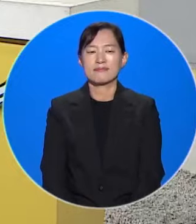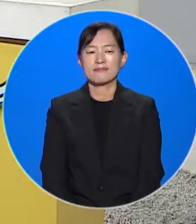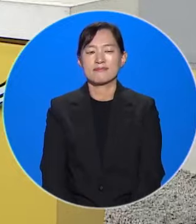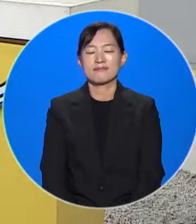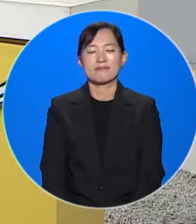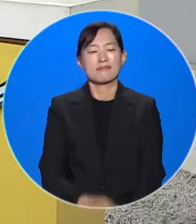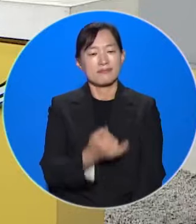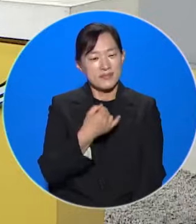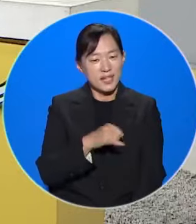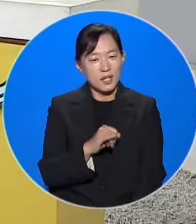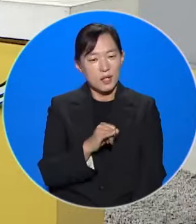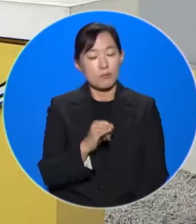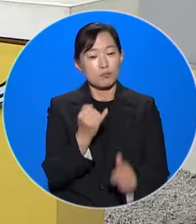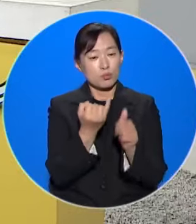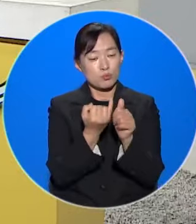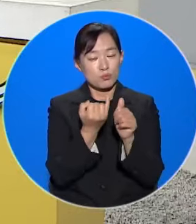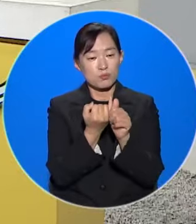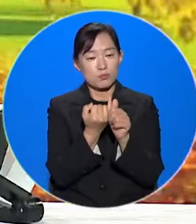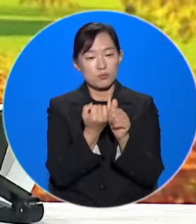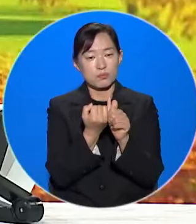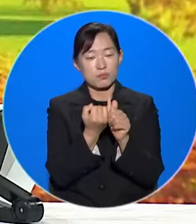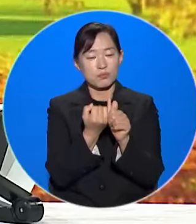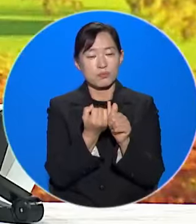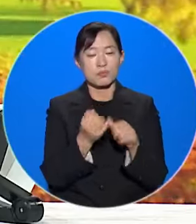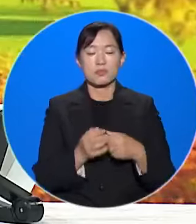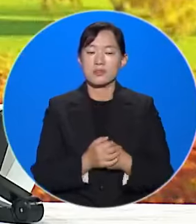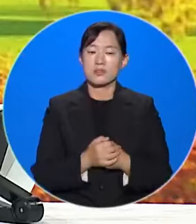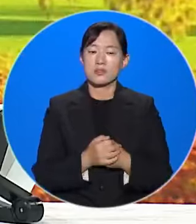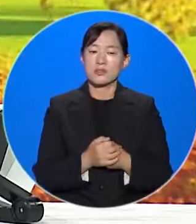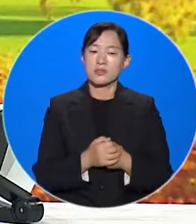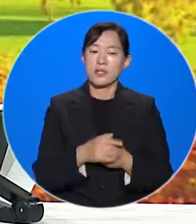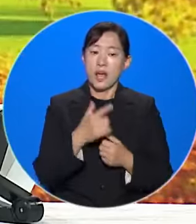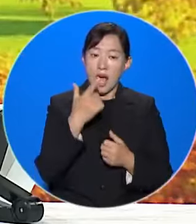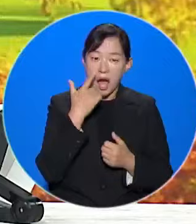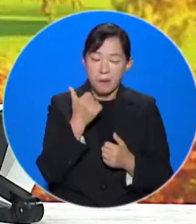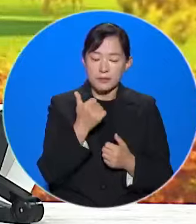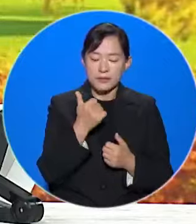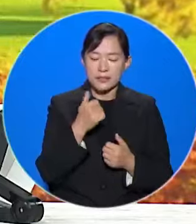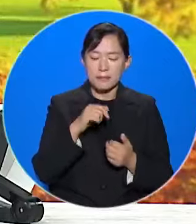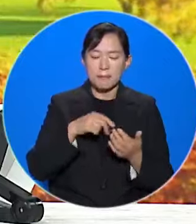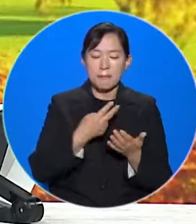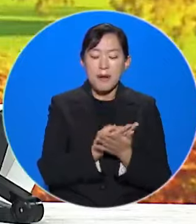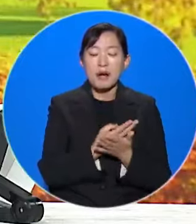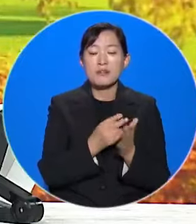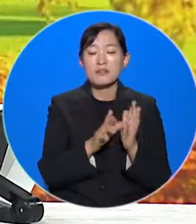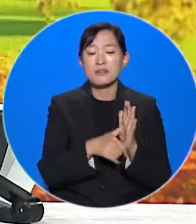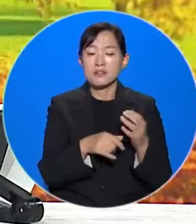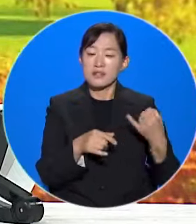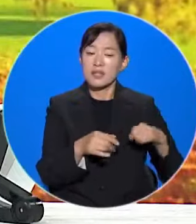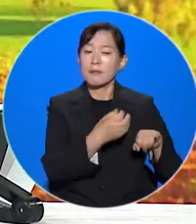네네. 우리 따님하고 어떻게 사위분은 조금 지금 그 아버지가 쓰러져 있는데 어떻게 반응을